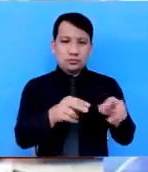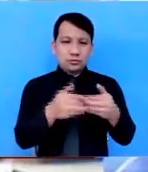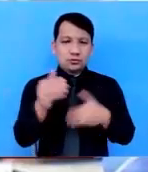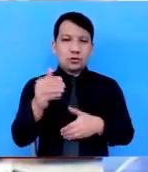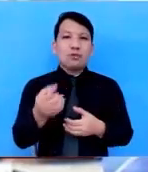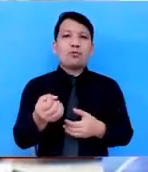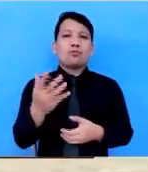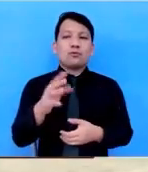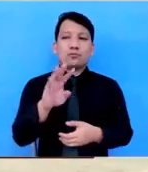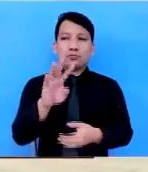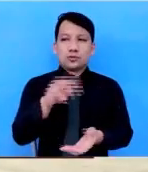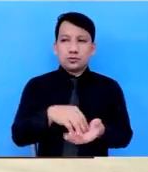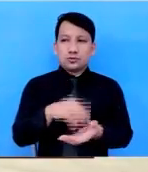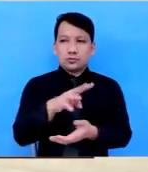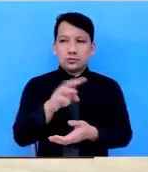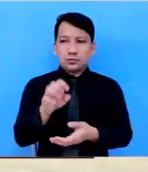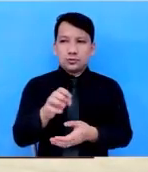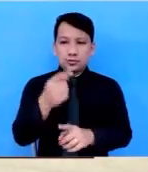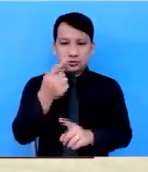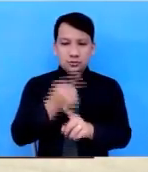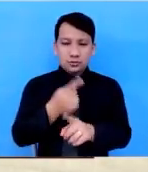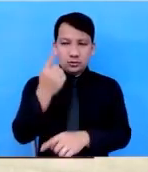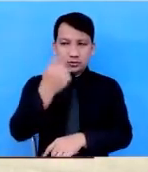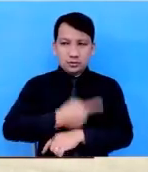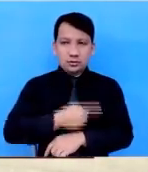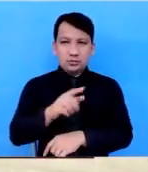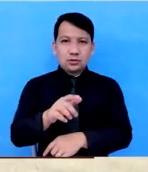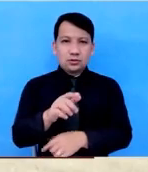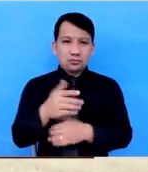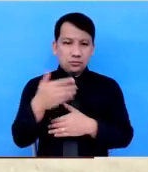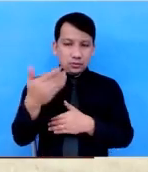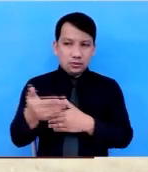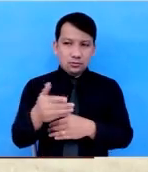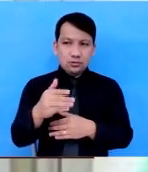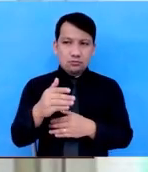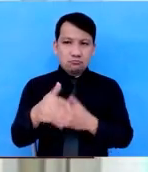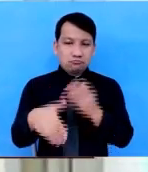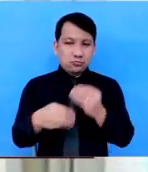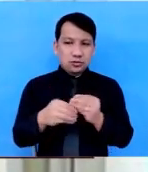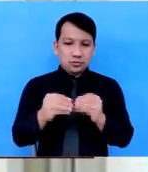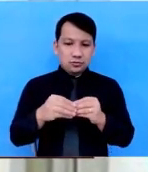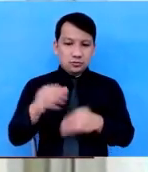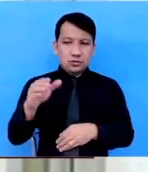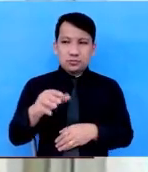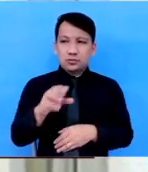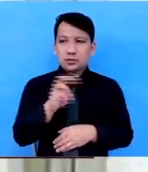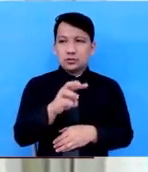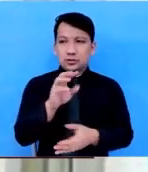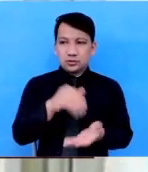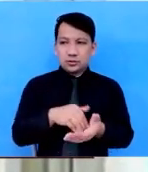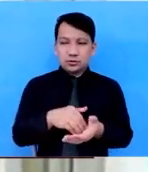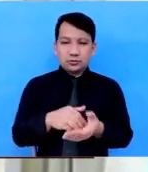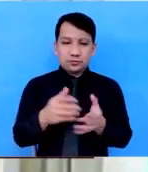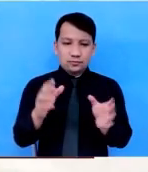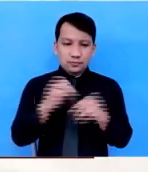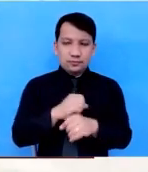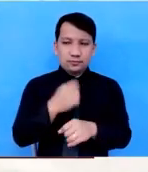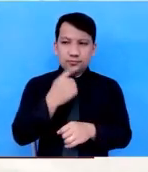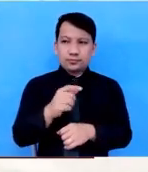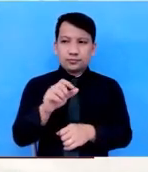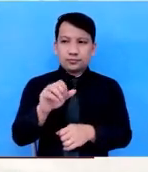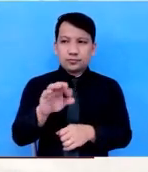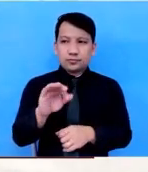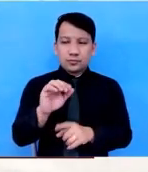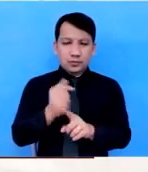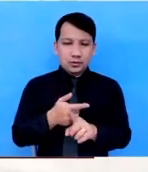sa 4,400 kada araw ang COVID cases sa kalagitnaan ng buwan at lolobos sa 6,000 sa pagkatapos ng Agosto. Posible